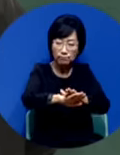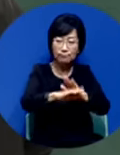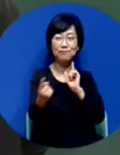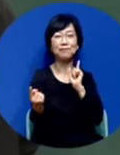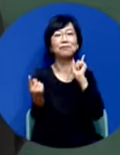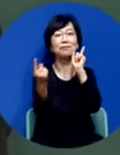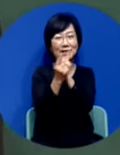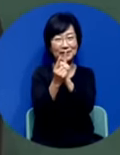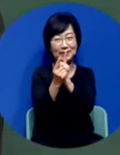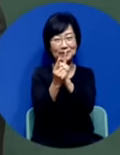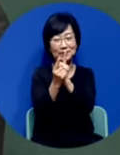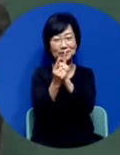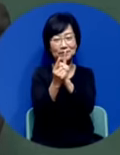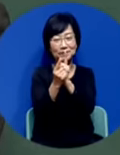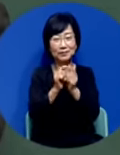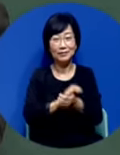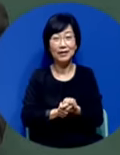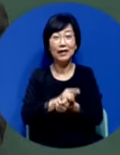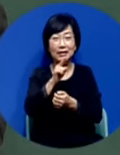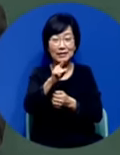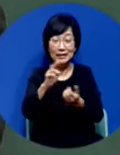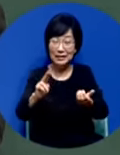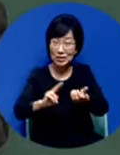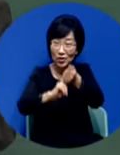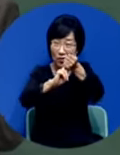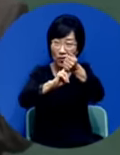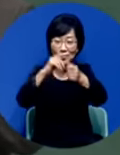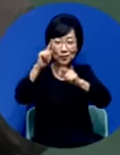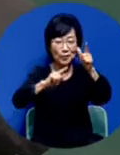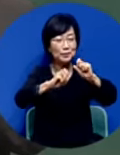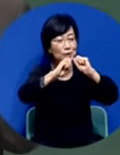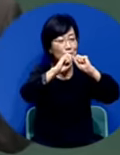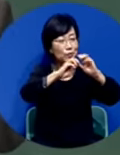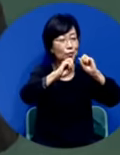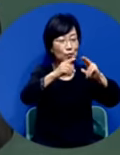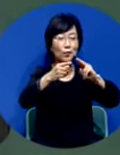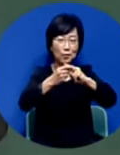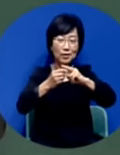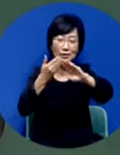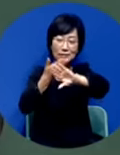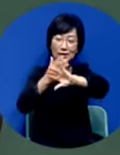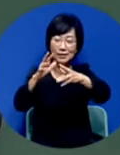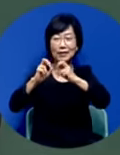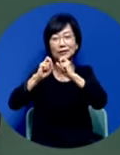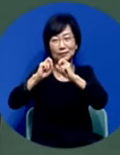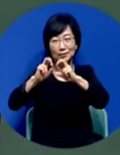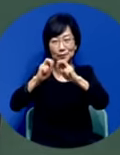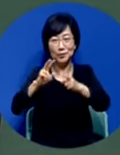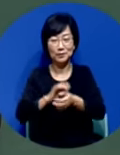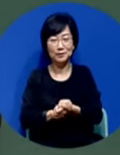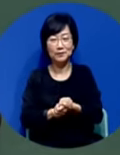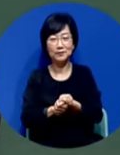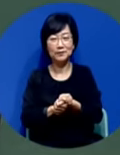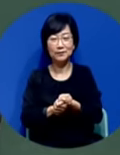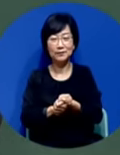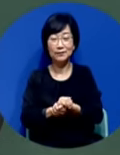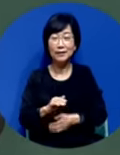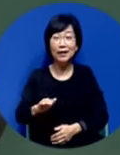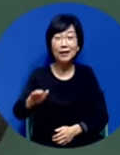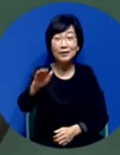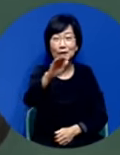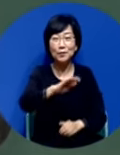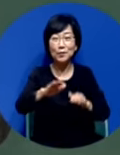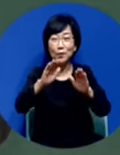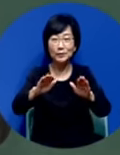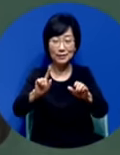神呢会让我们遇到需要基督的人. 기적이요. 이게 전도 선교입니다. 这是神迹，这就是传道宣教. 아시겠죠? 大家知道了吗? 오늘 여러분 선교 헌신 예배 한 시간 잘